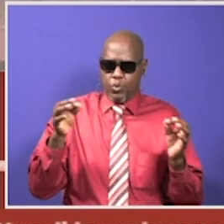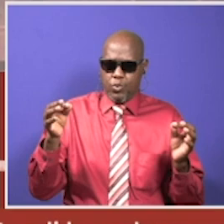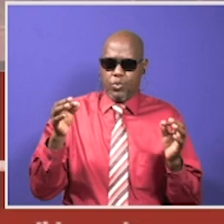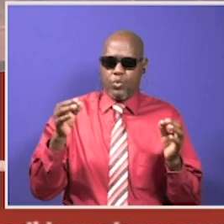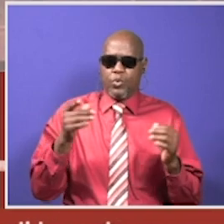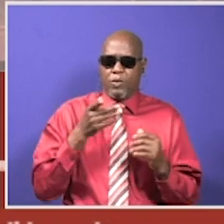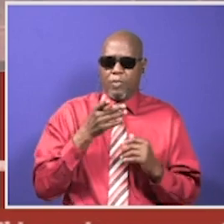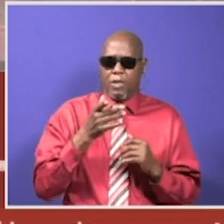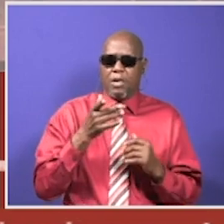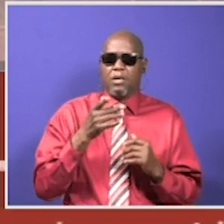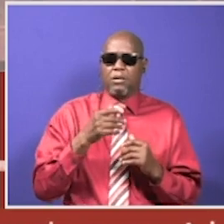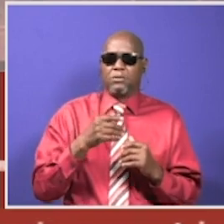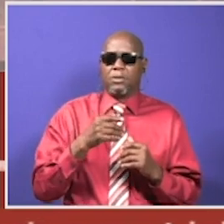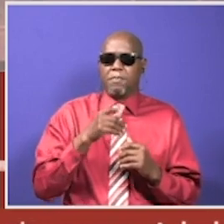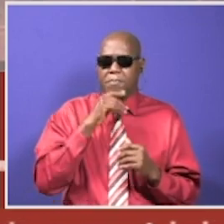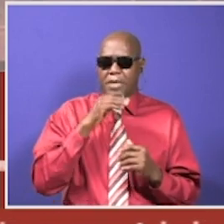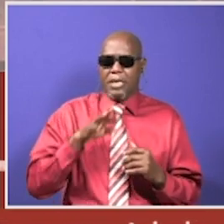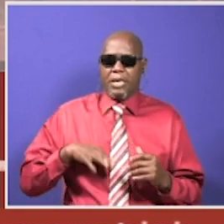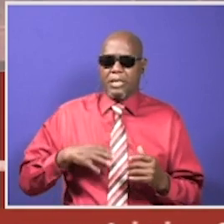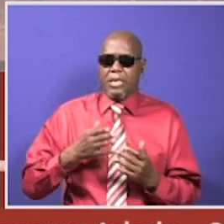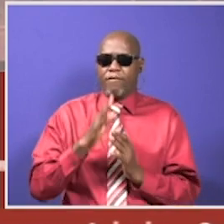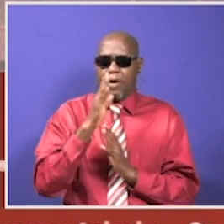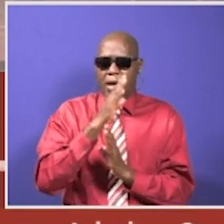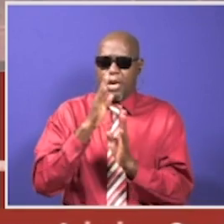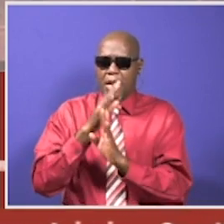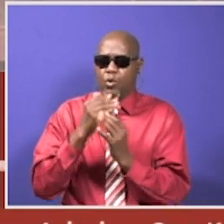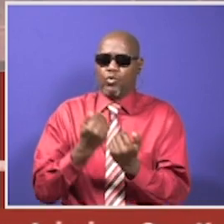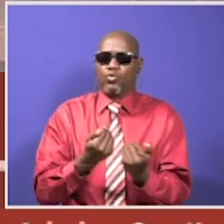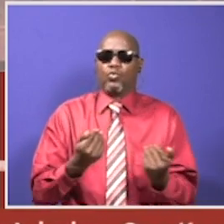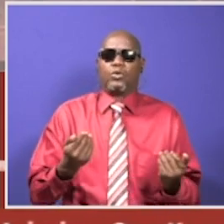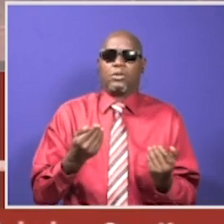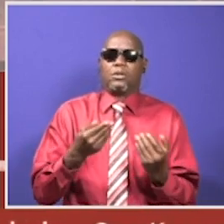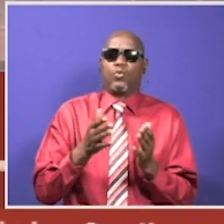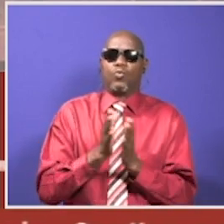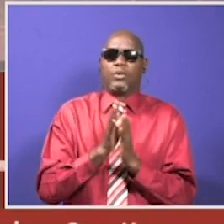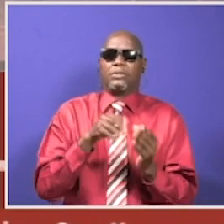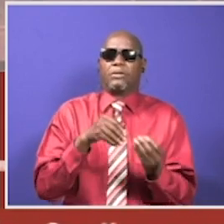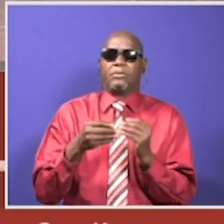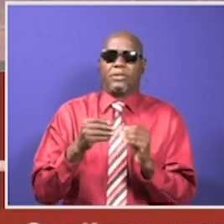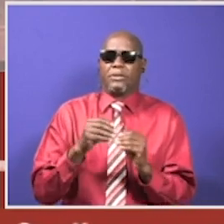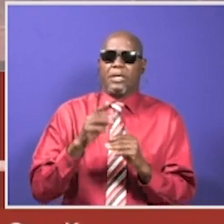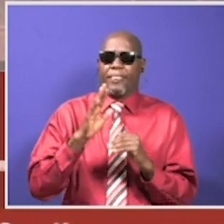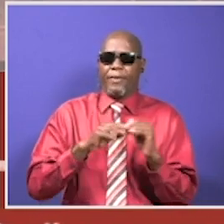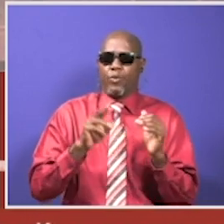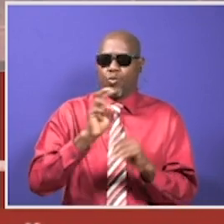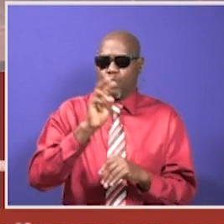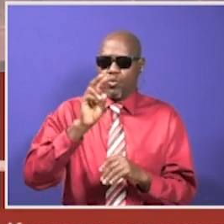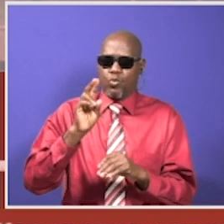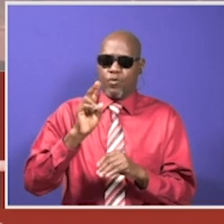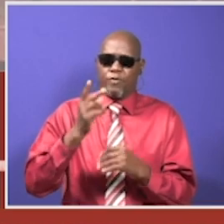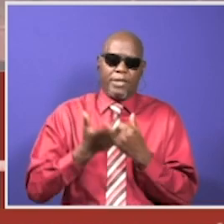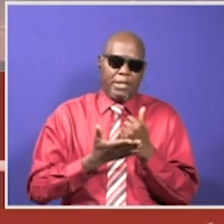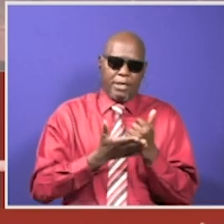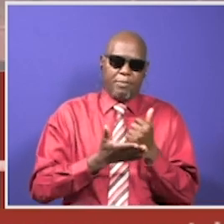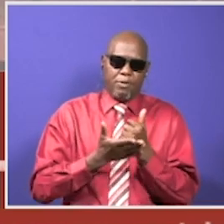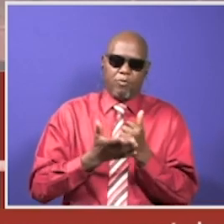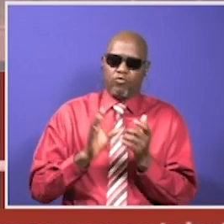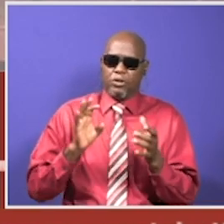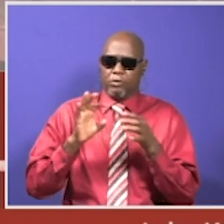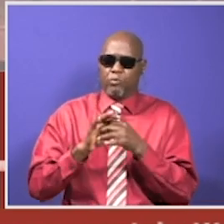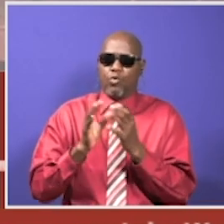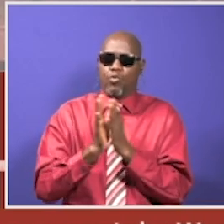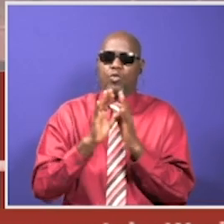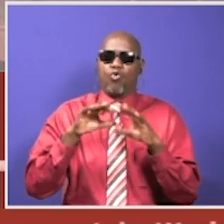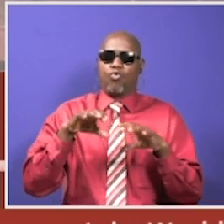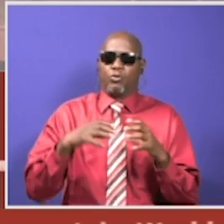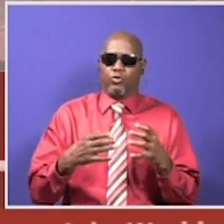wazazi kuwaficha nyumbani watoto wenye ulemavu badala ya kuwaruhusu kupata usaidizi unaohitajika na kuwaunganisha katika jamii.